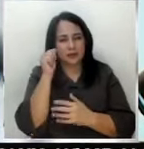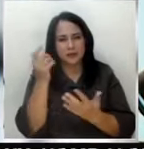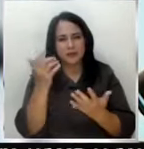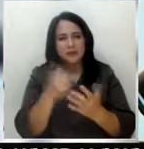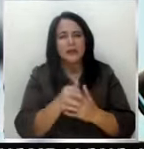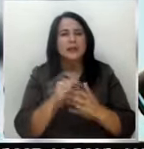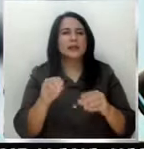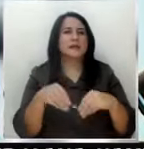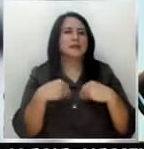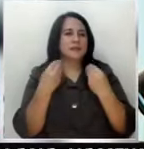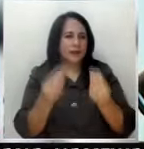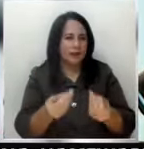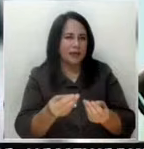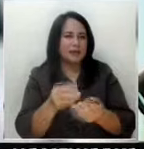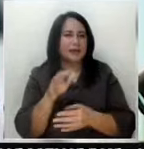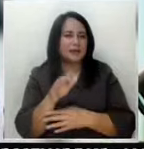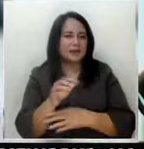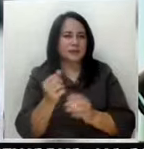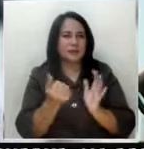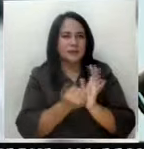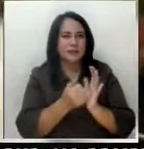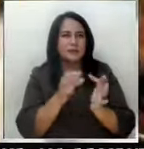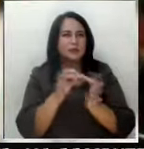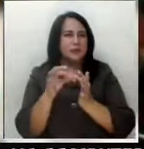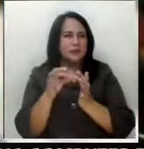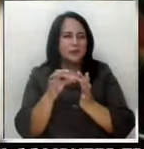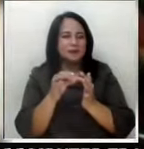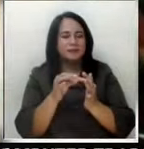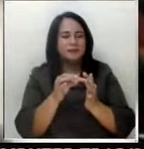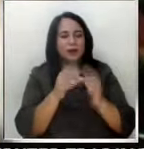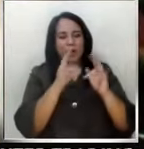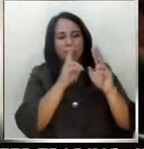rin ang Anak TV ng special tribute ang